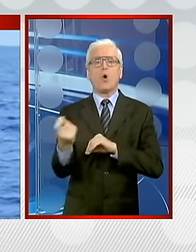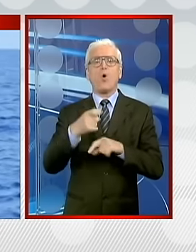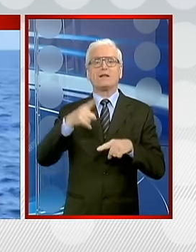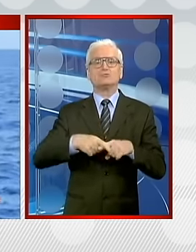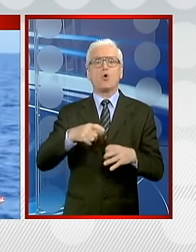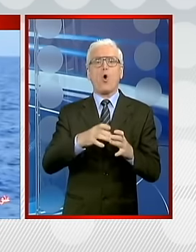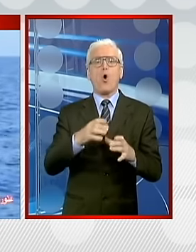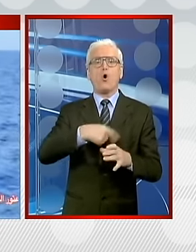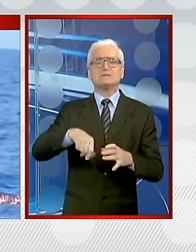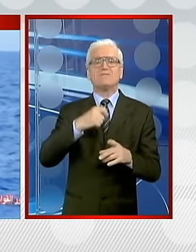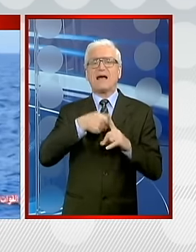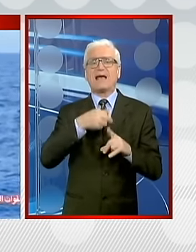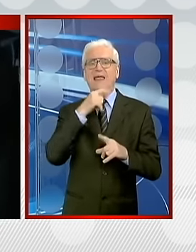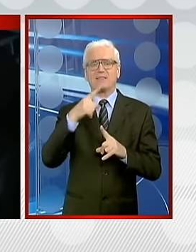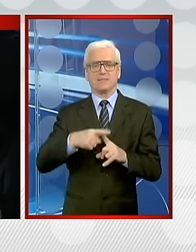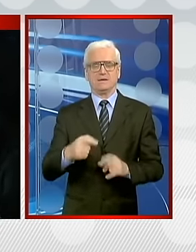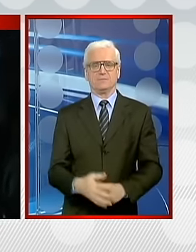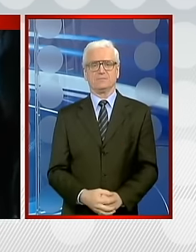ostrva Krit.